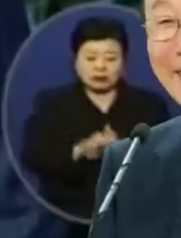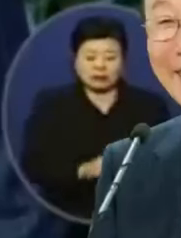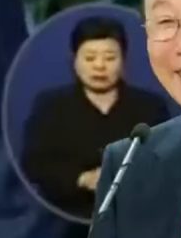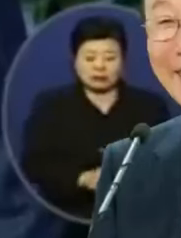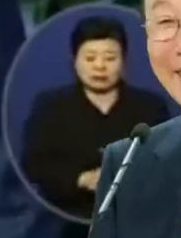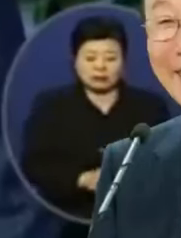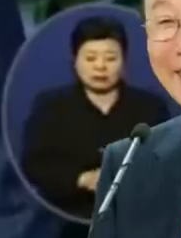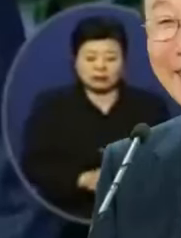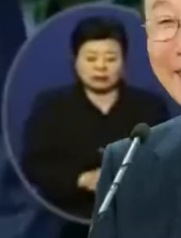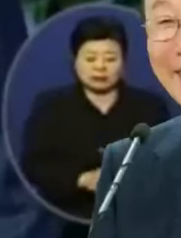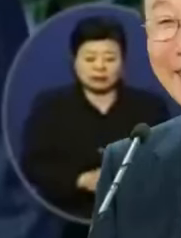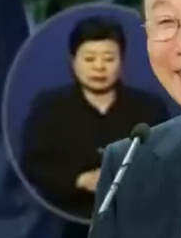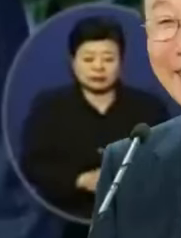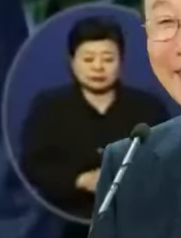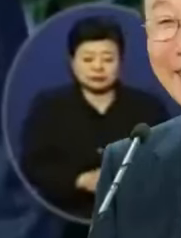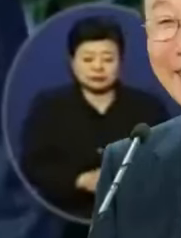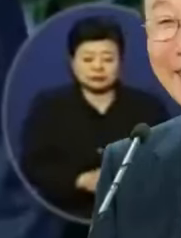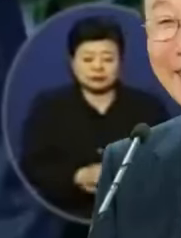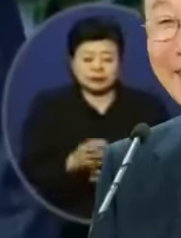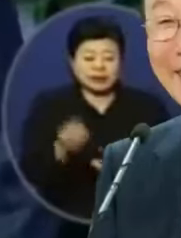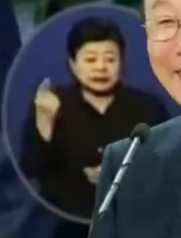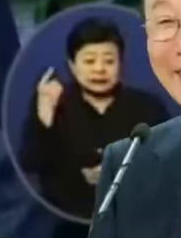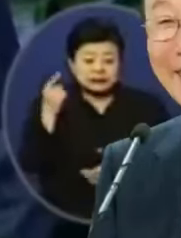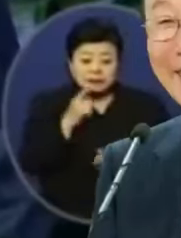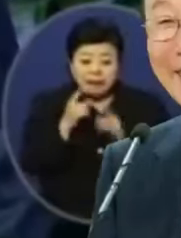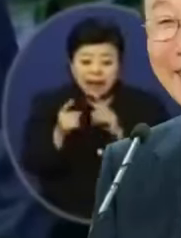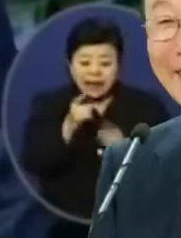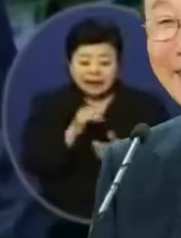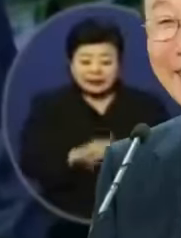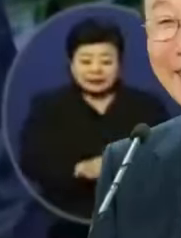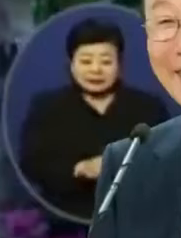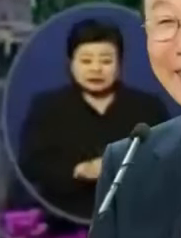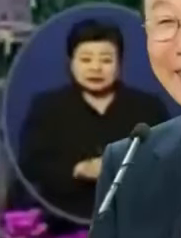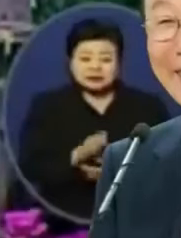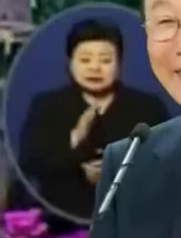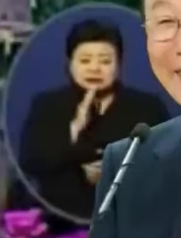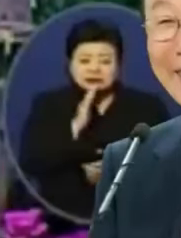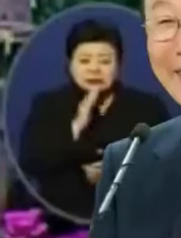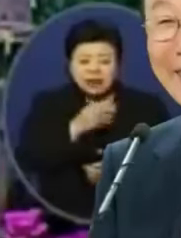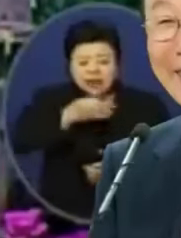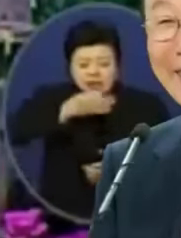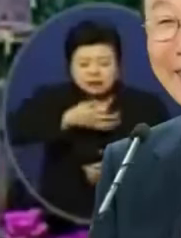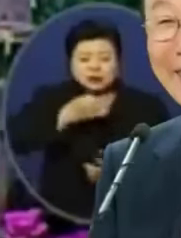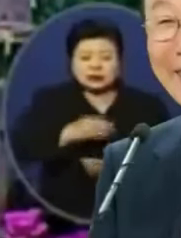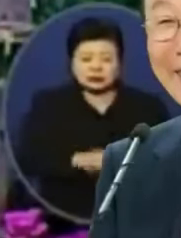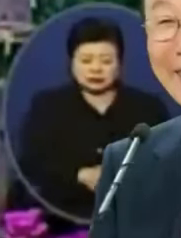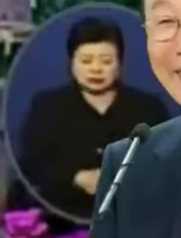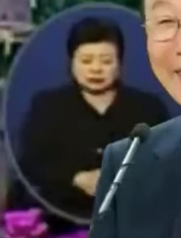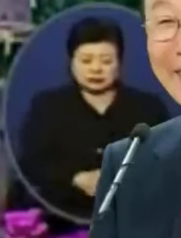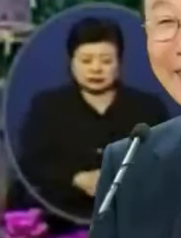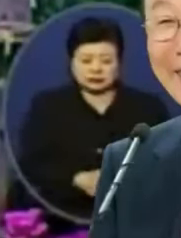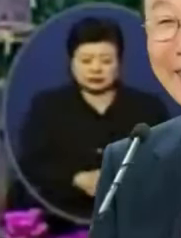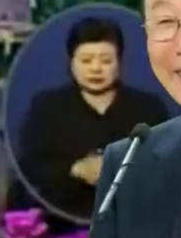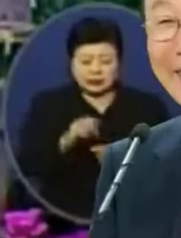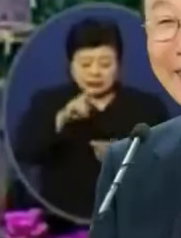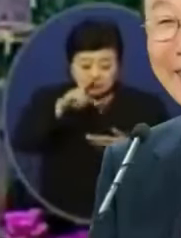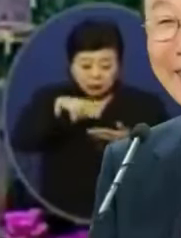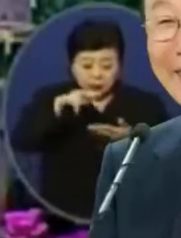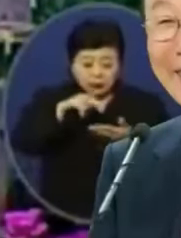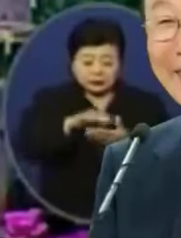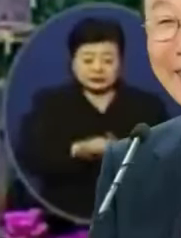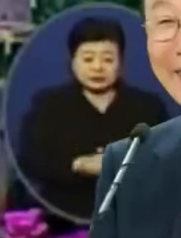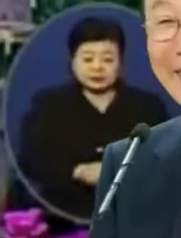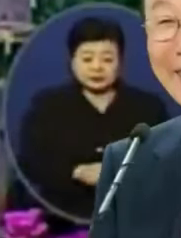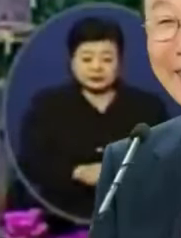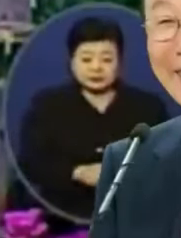산다는 것입니다. 많이 듣는 이야기지만은 실제로는 힘든 일입니다. 성경에 보면은